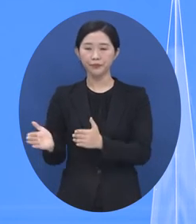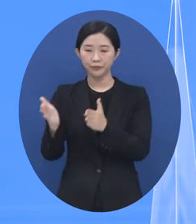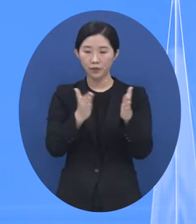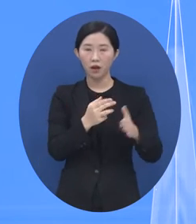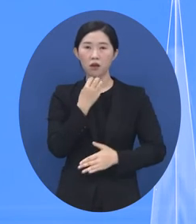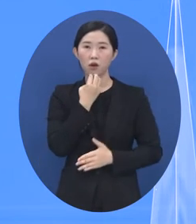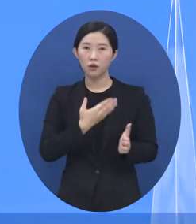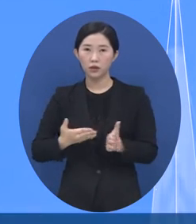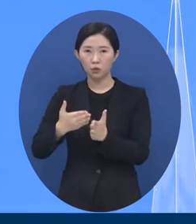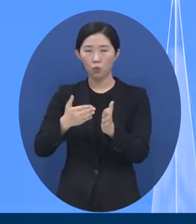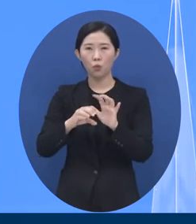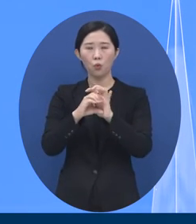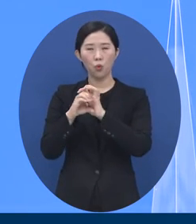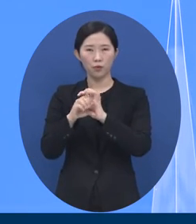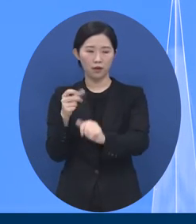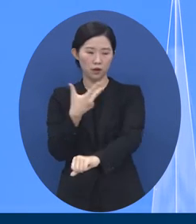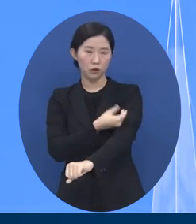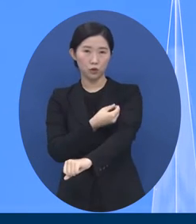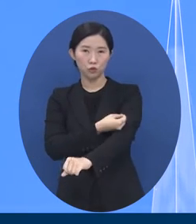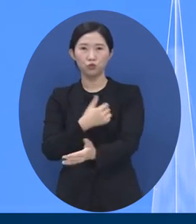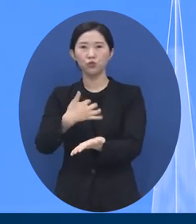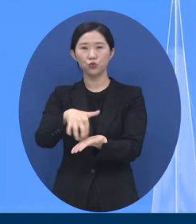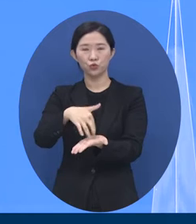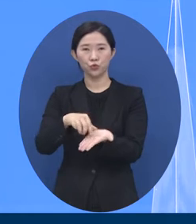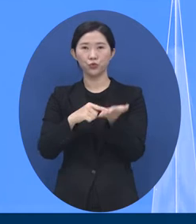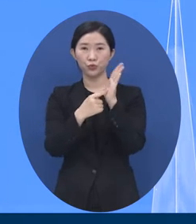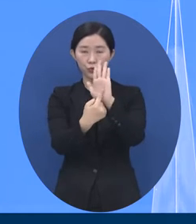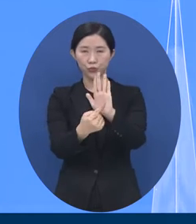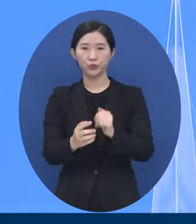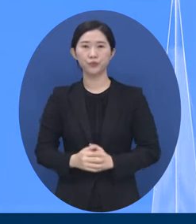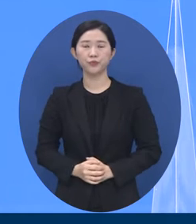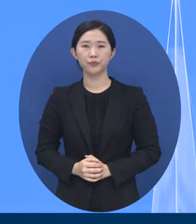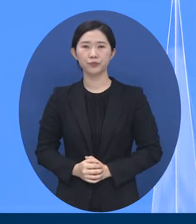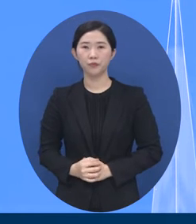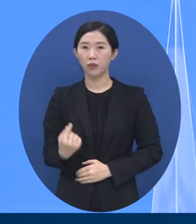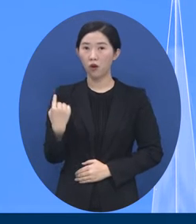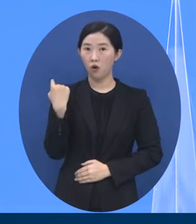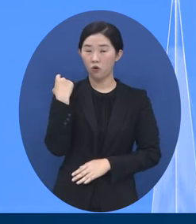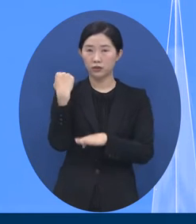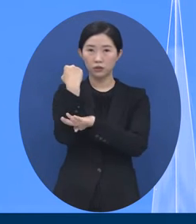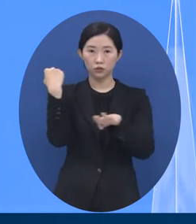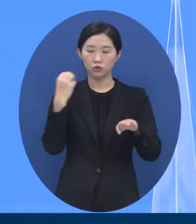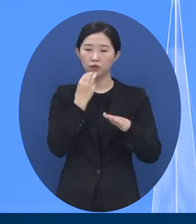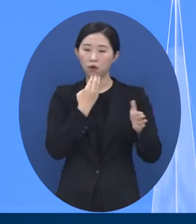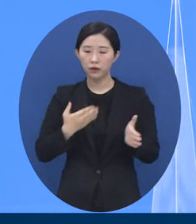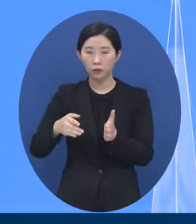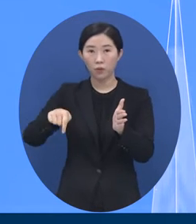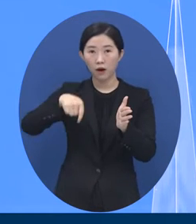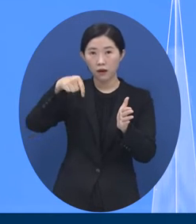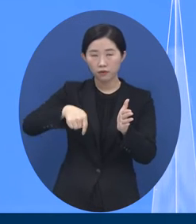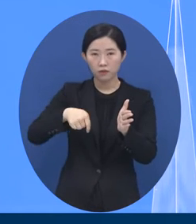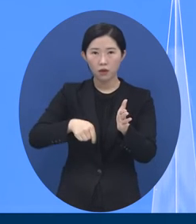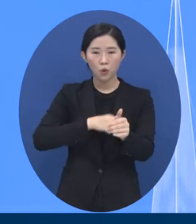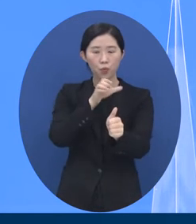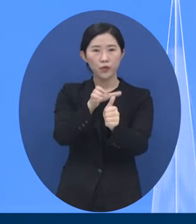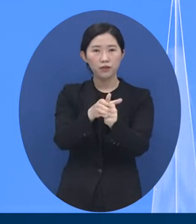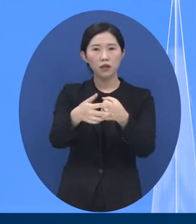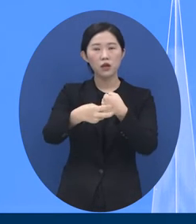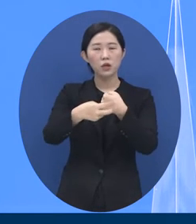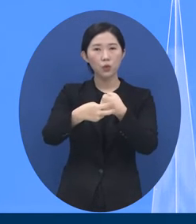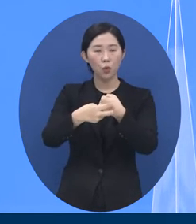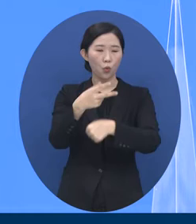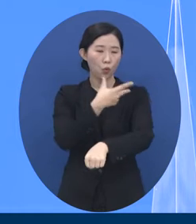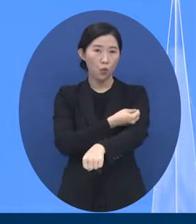다음은 경기도 코로나19 예방접종 현황입니다. 28일 18시 기준 도내 운영되고 있는 위탁